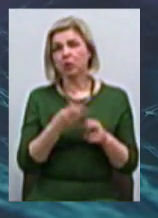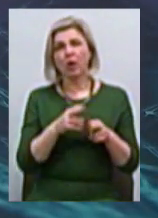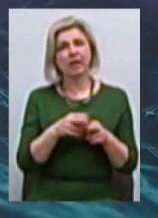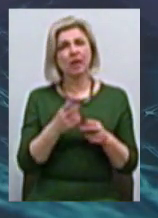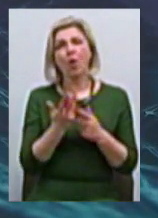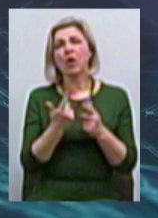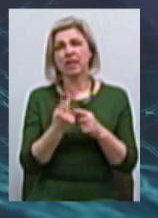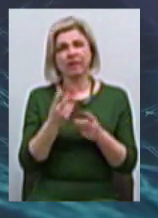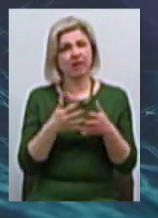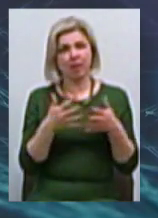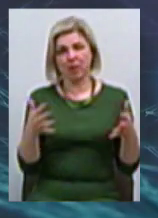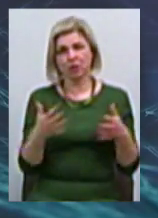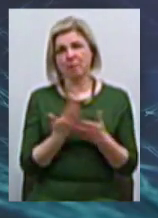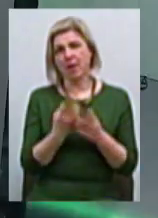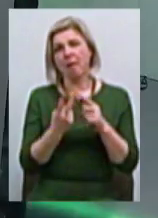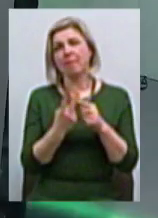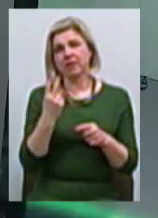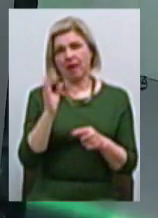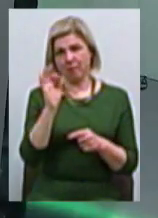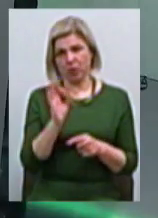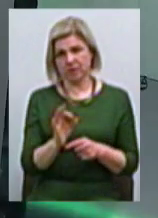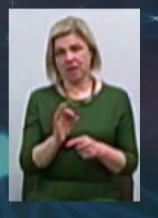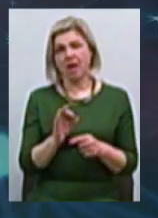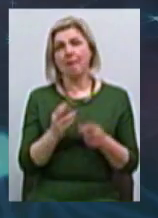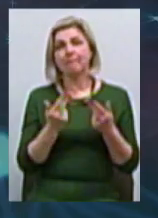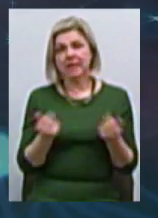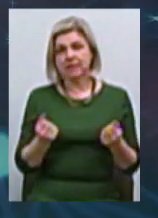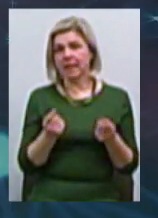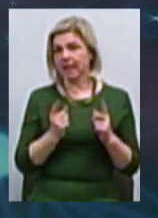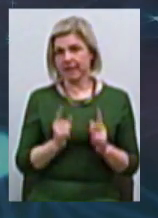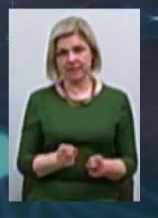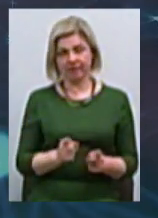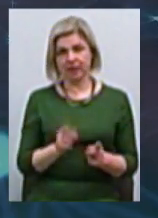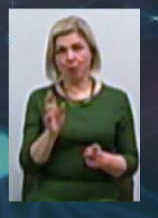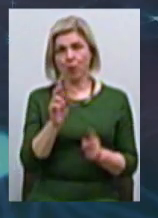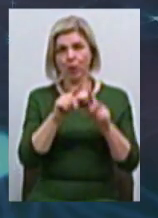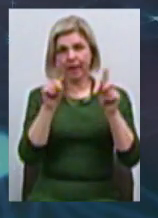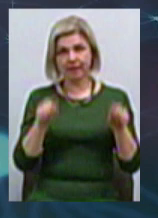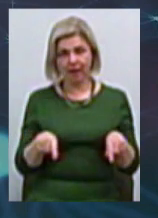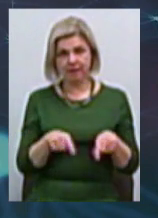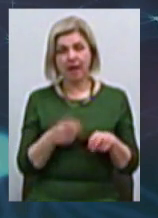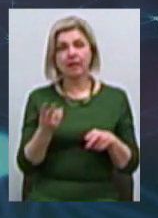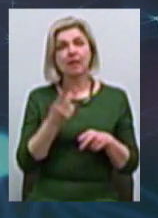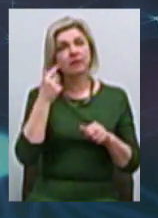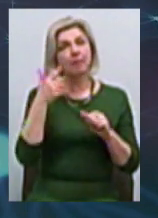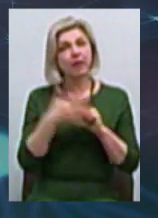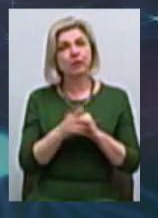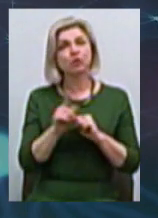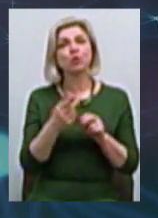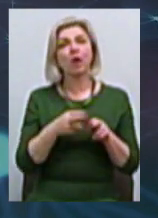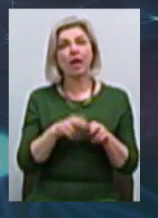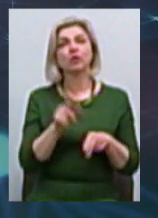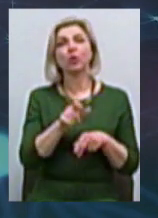небольшое. 1,5%, здається, близко 1,5% визнані недійсними. Это надо еще понимать, что это значительное число людей